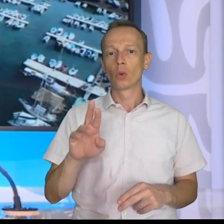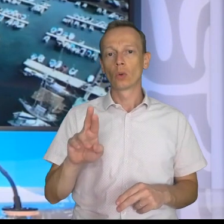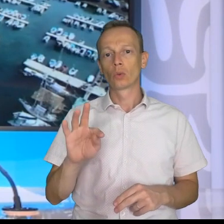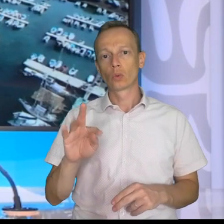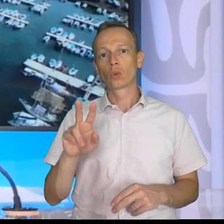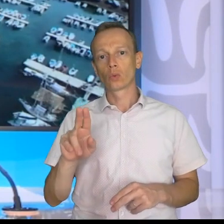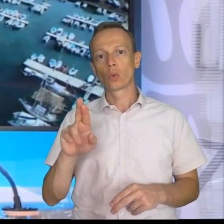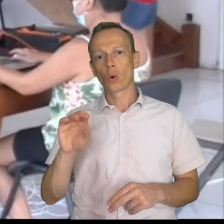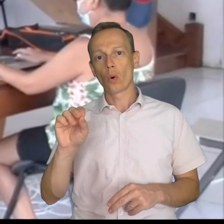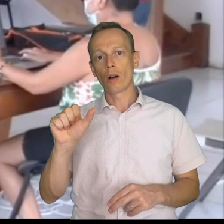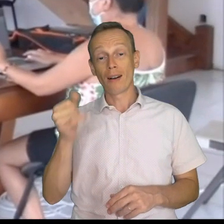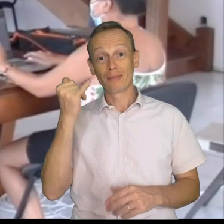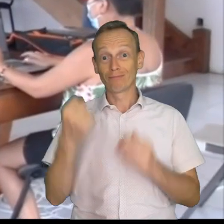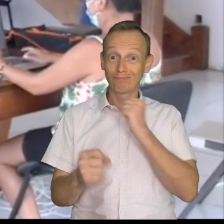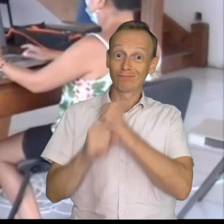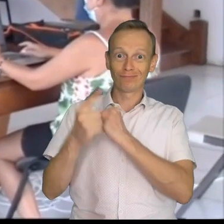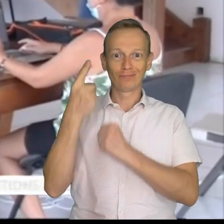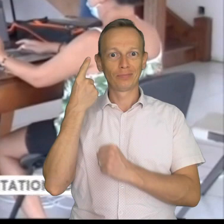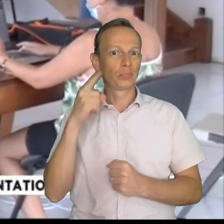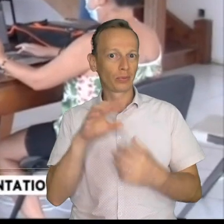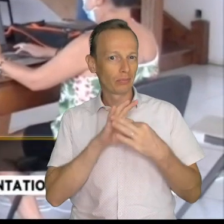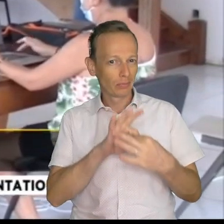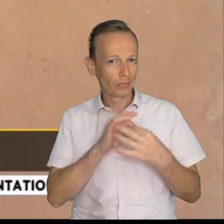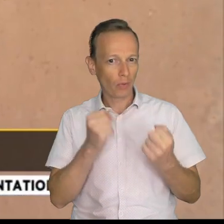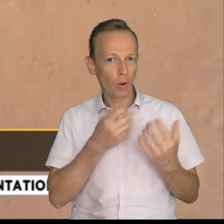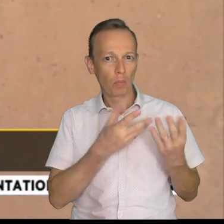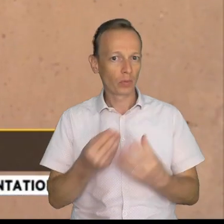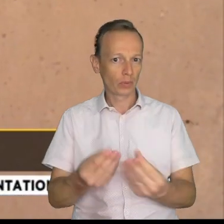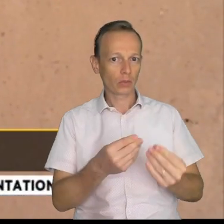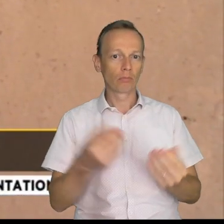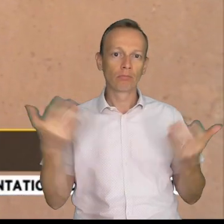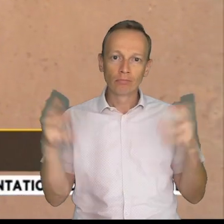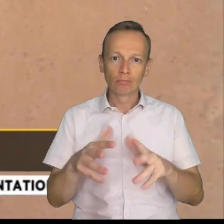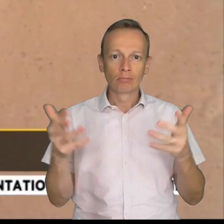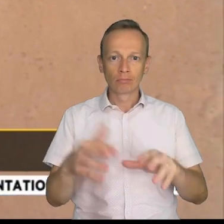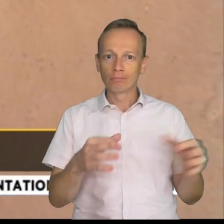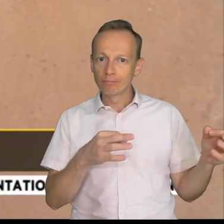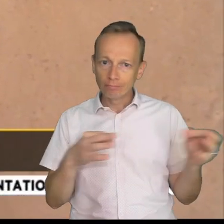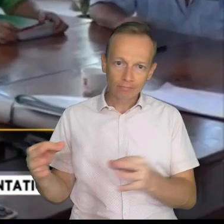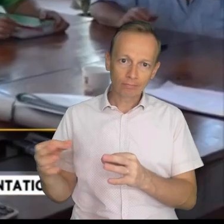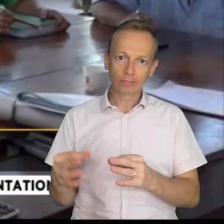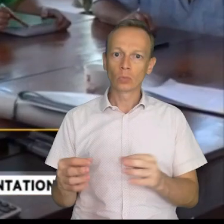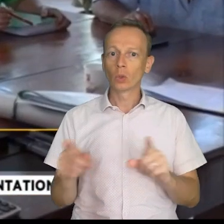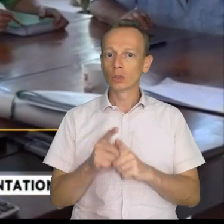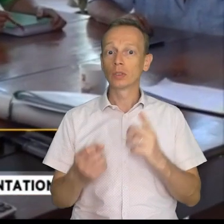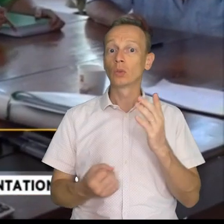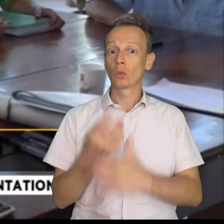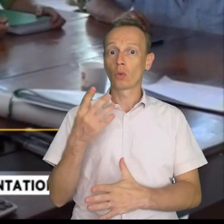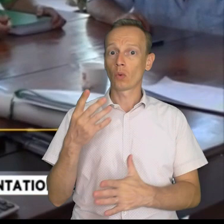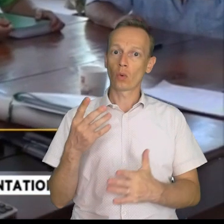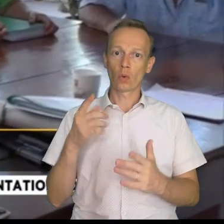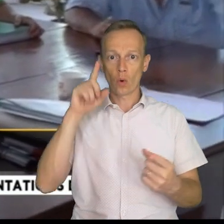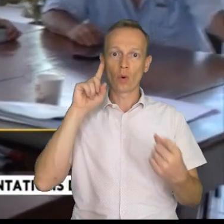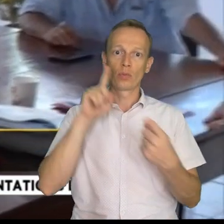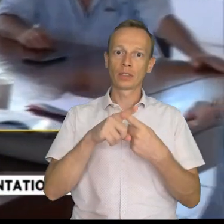pour toujours répondre et être au plus près de sa population. Ils se réunissent régulièrement et ils ont fixé de